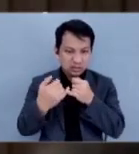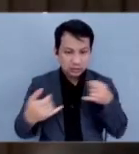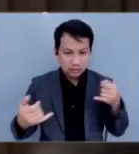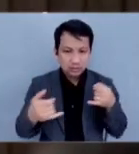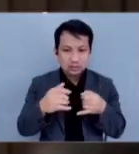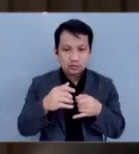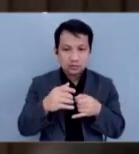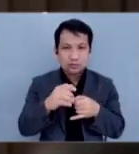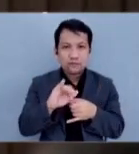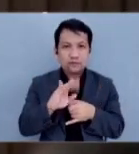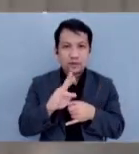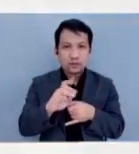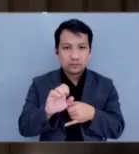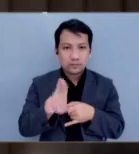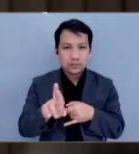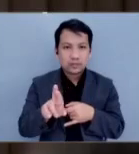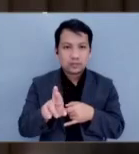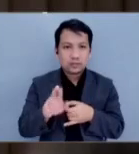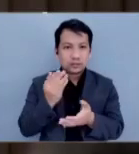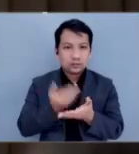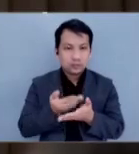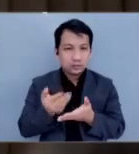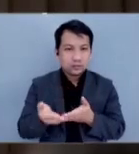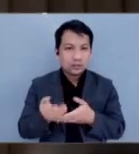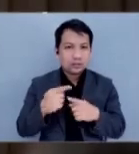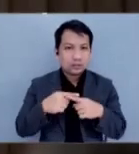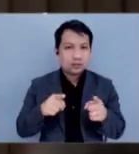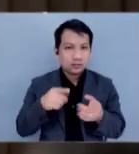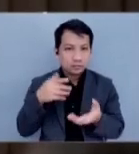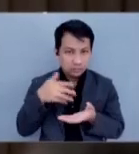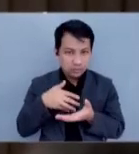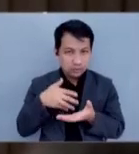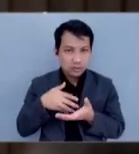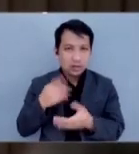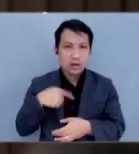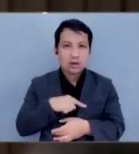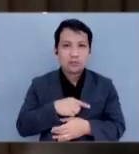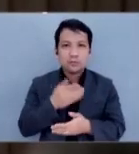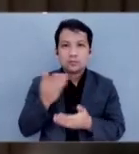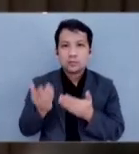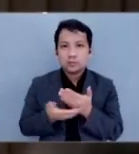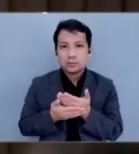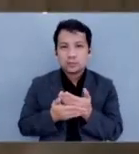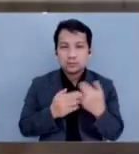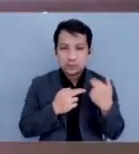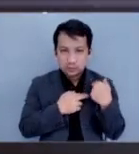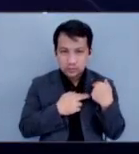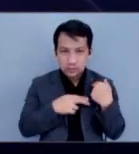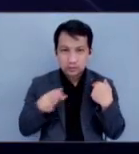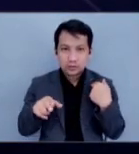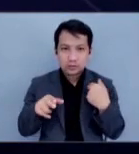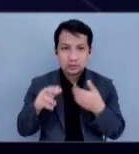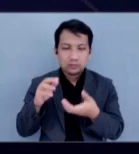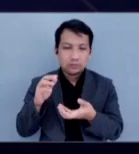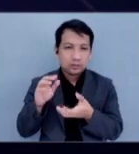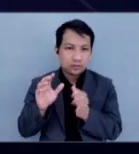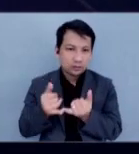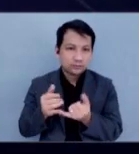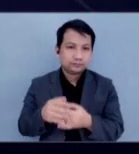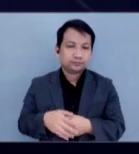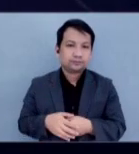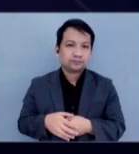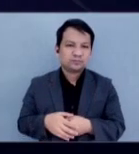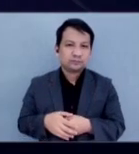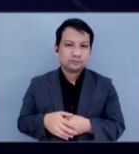in effect bibilin lang po nila. Pero pinag-aaralan po natin kung ano nga yung mga liabilities ng mga parties. Sa isang